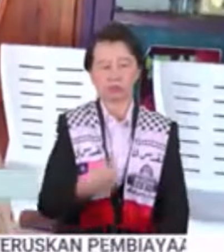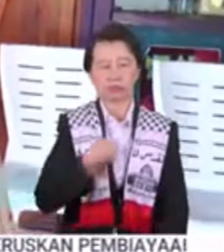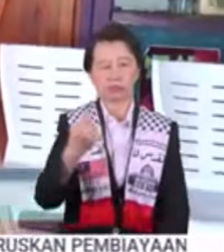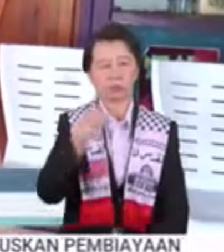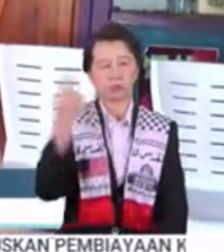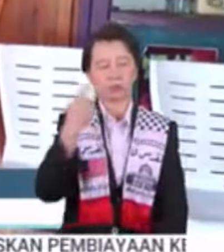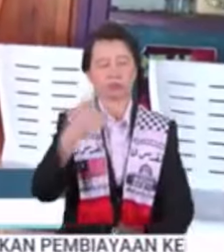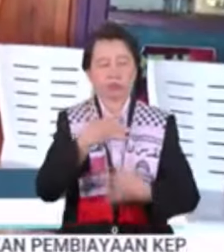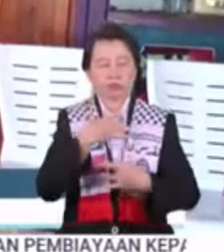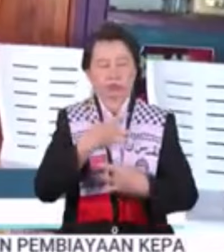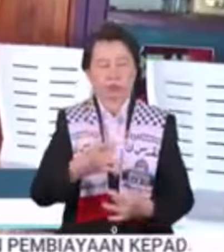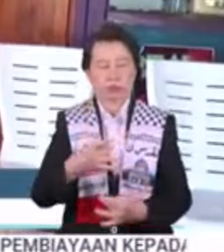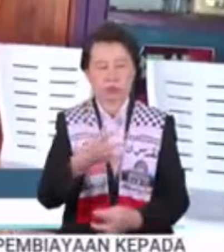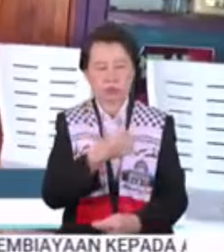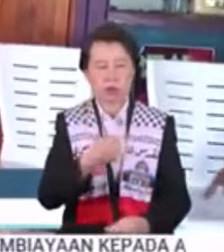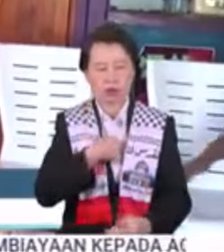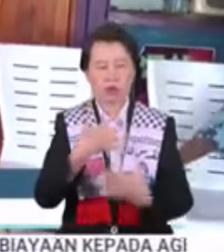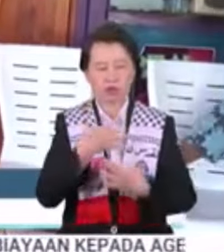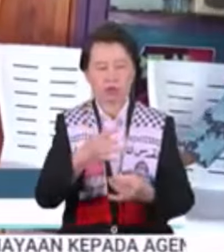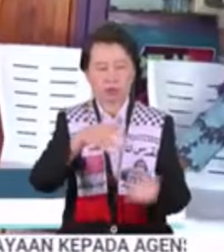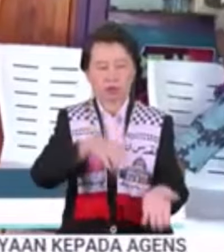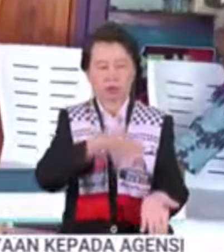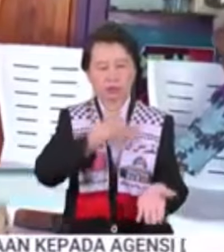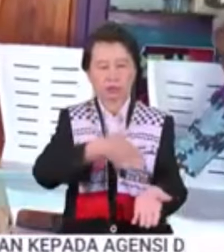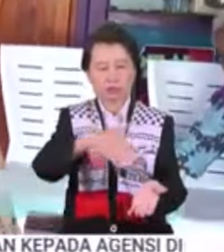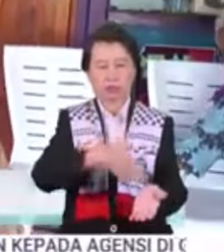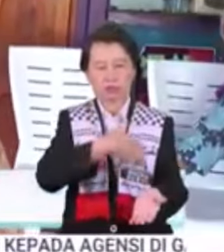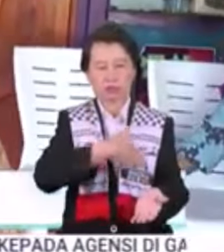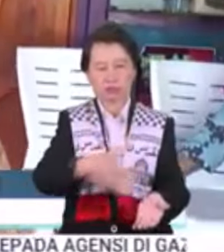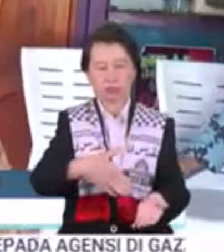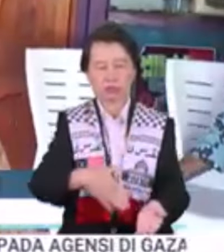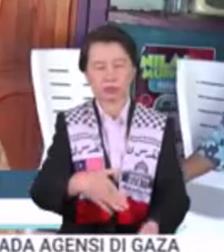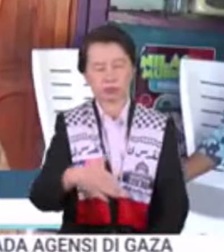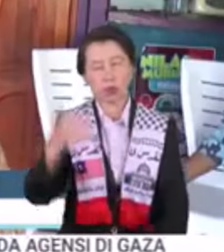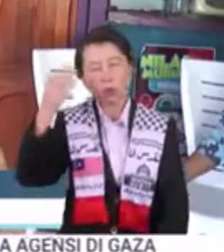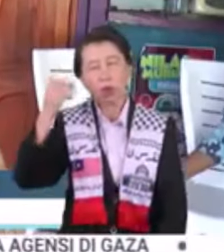minat dan saya suka menari.